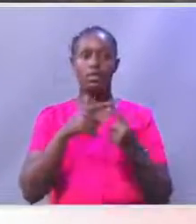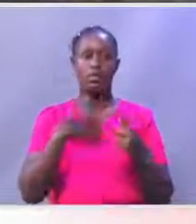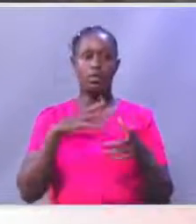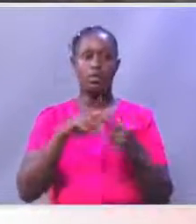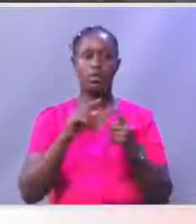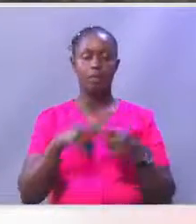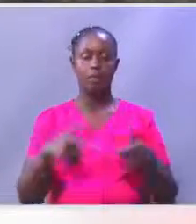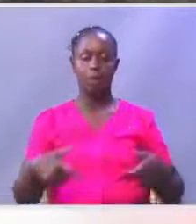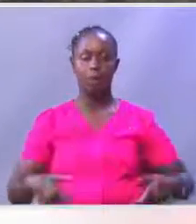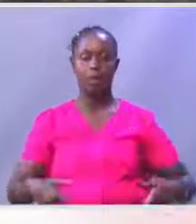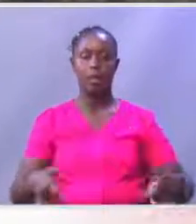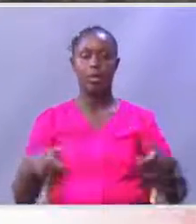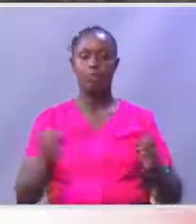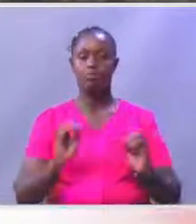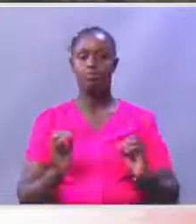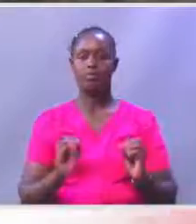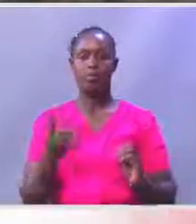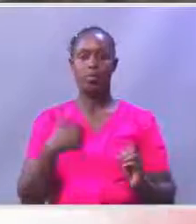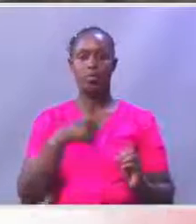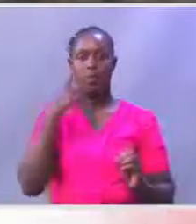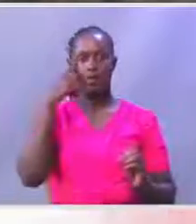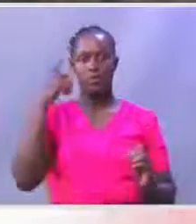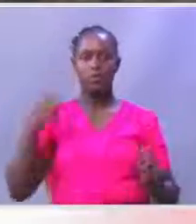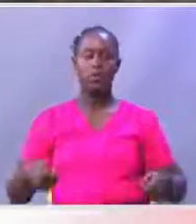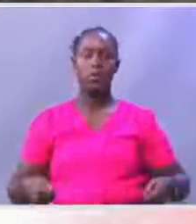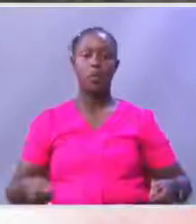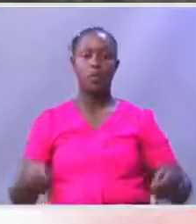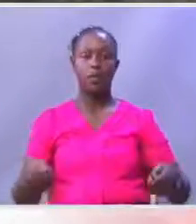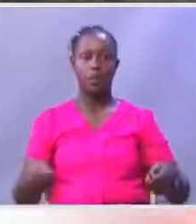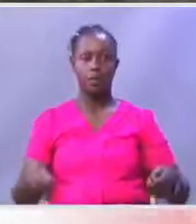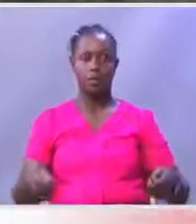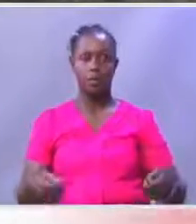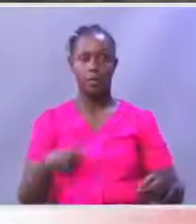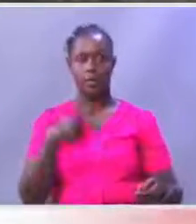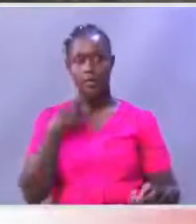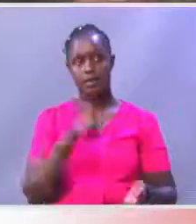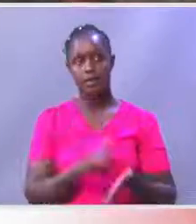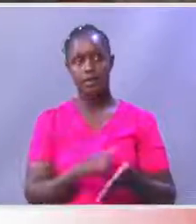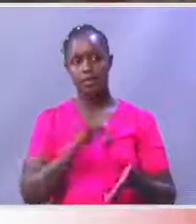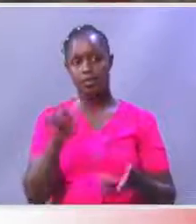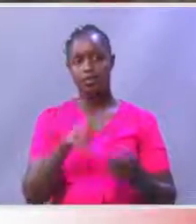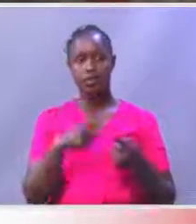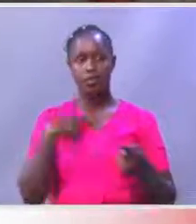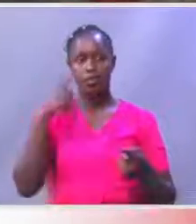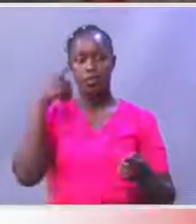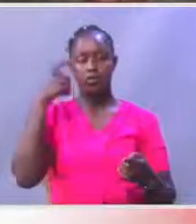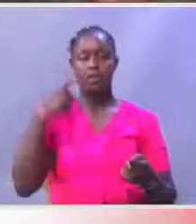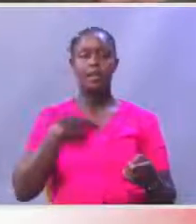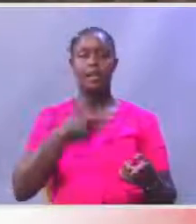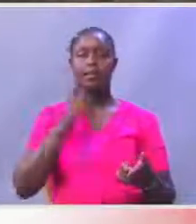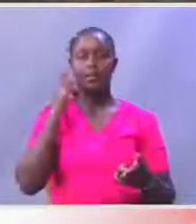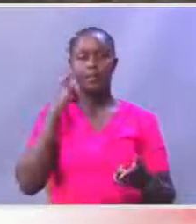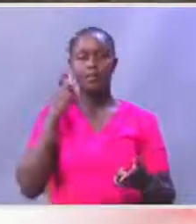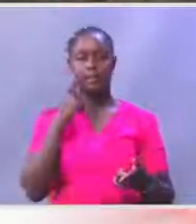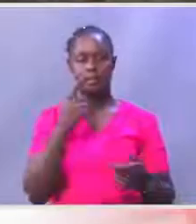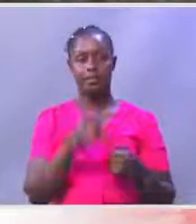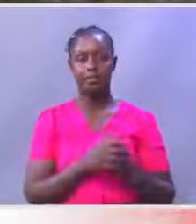sawa? Umekataa wilbaro? Umekataa wilbaro nione kwa mkono.